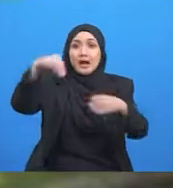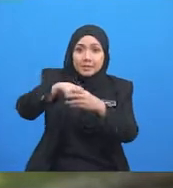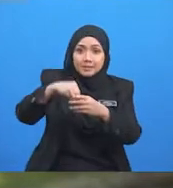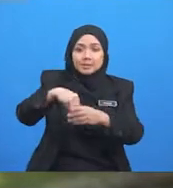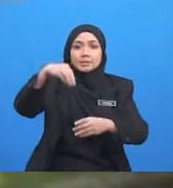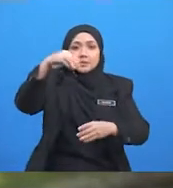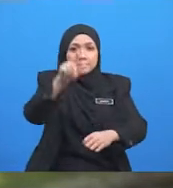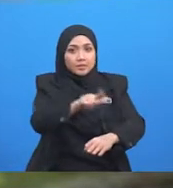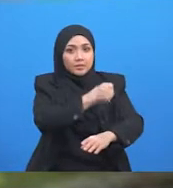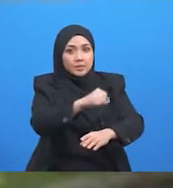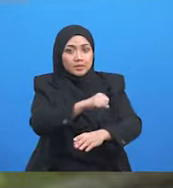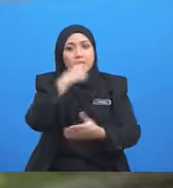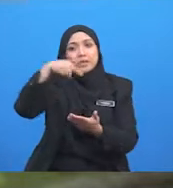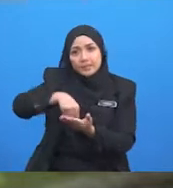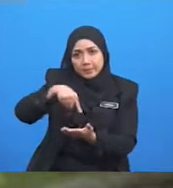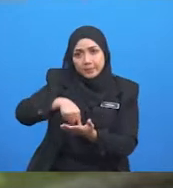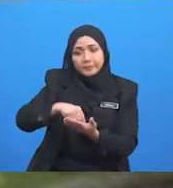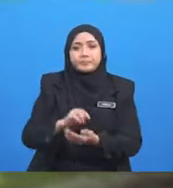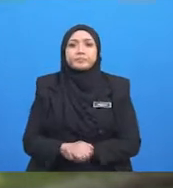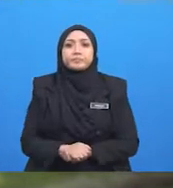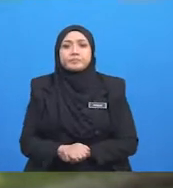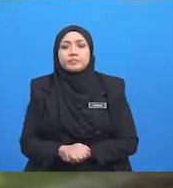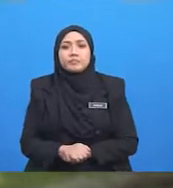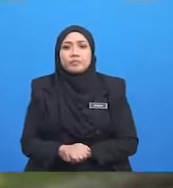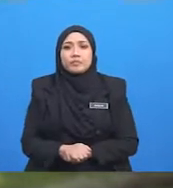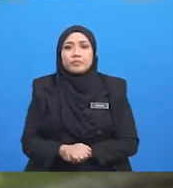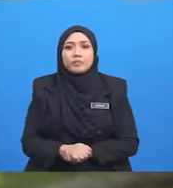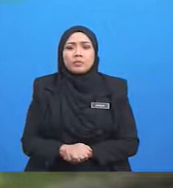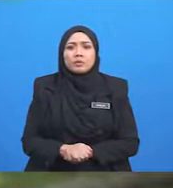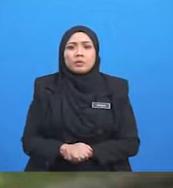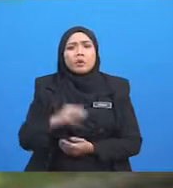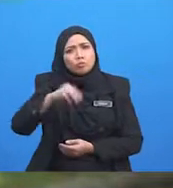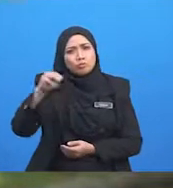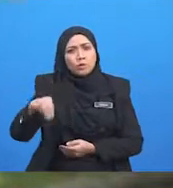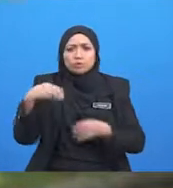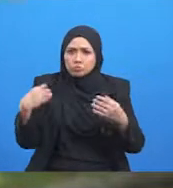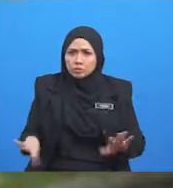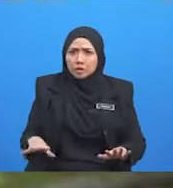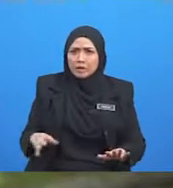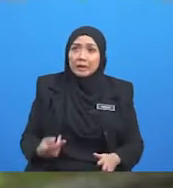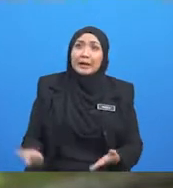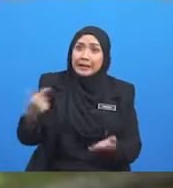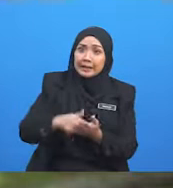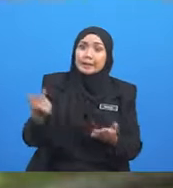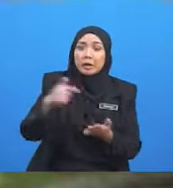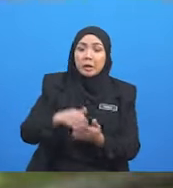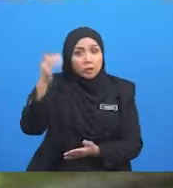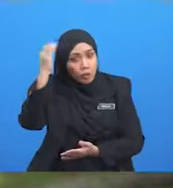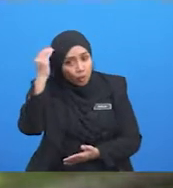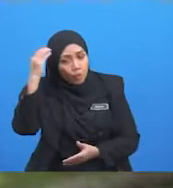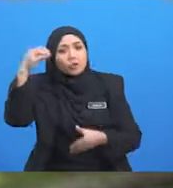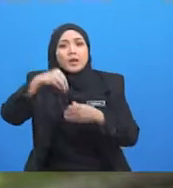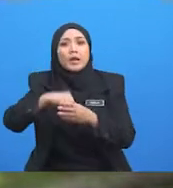dalam sajak ini. Sudah tentu murid sekalian sudah pun semakin mahir